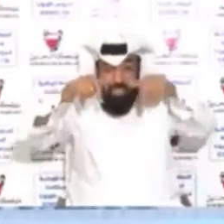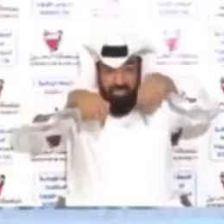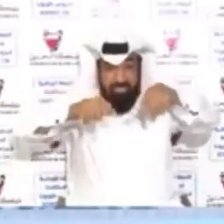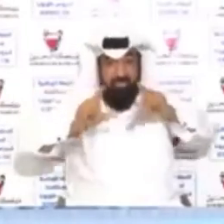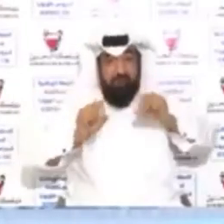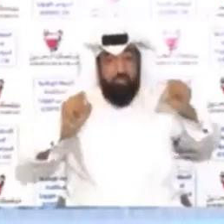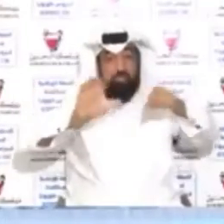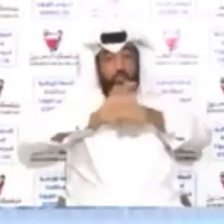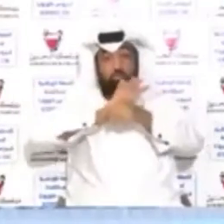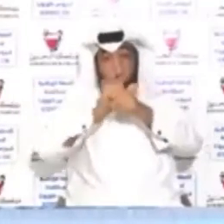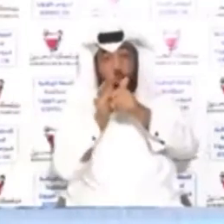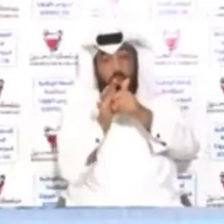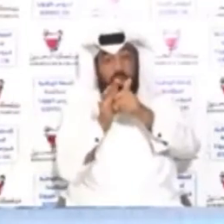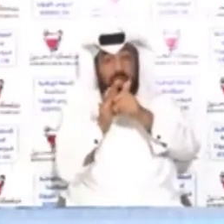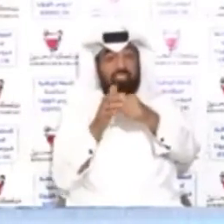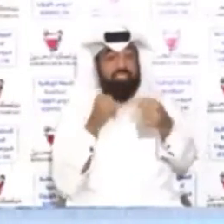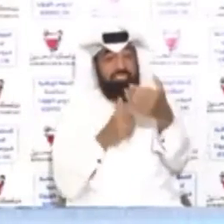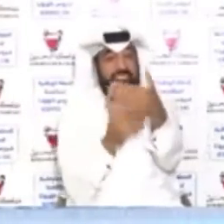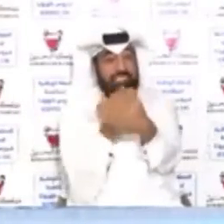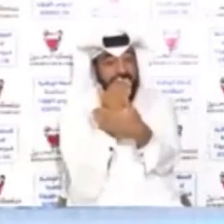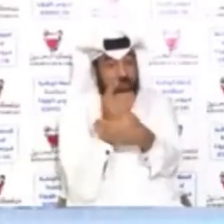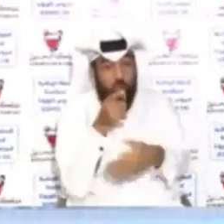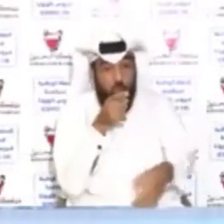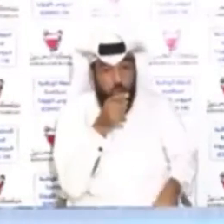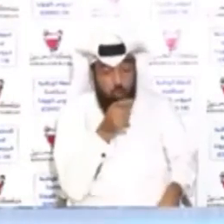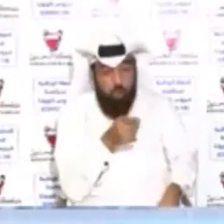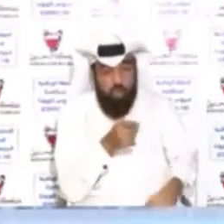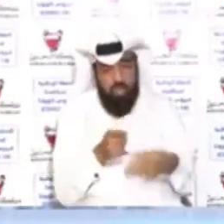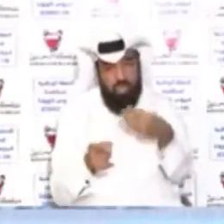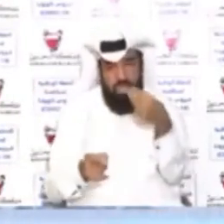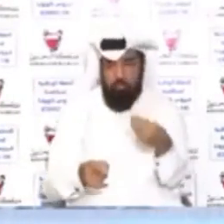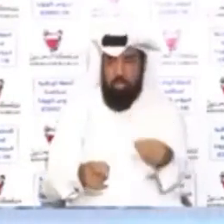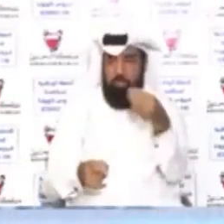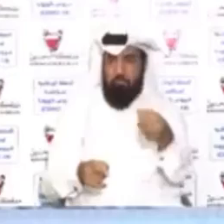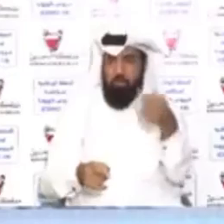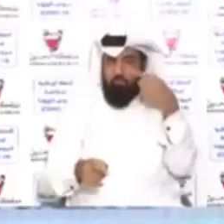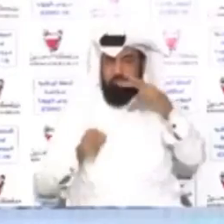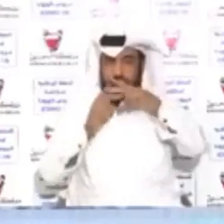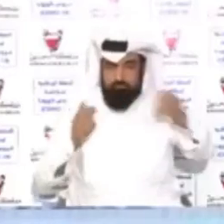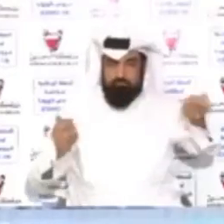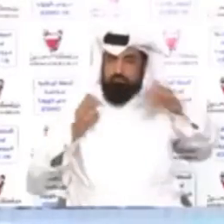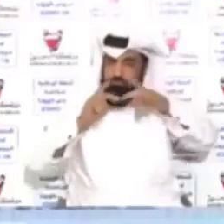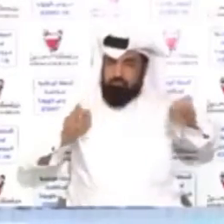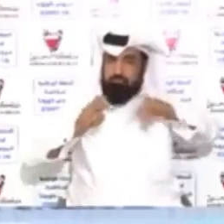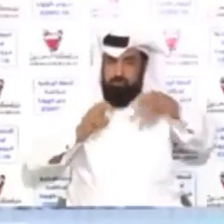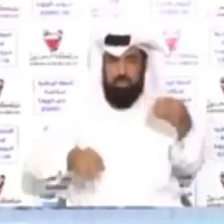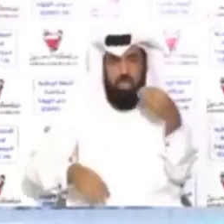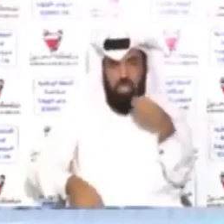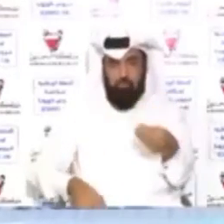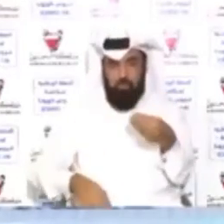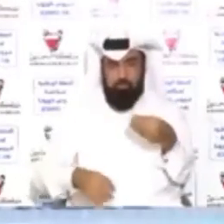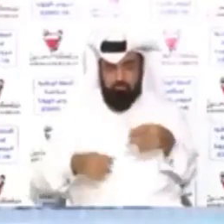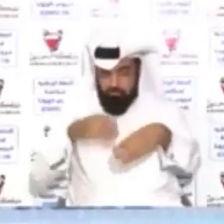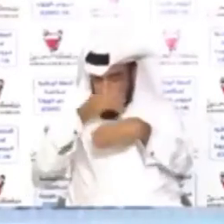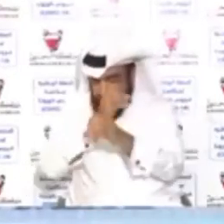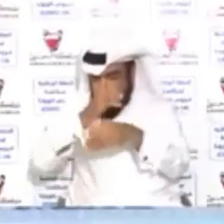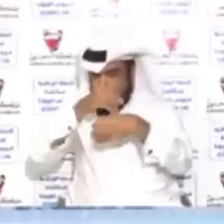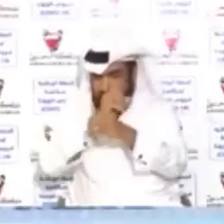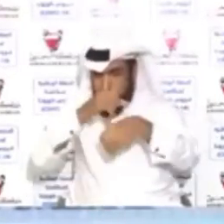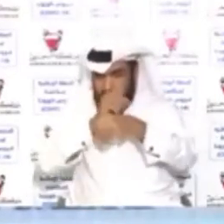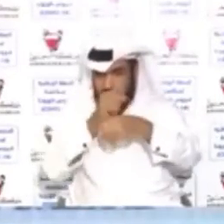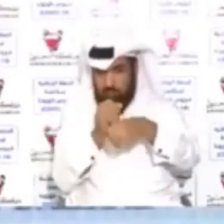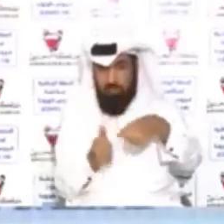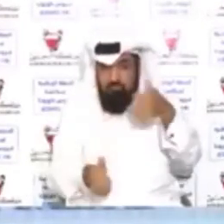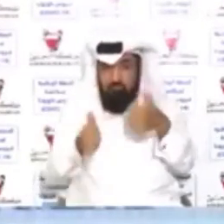كفاءة معينة، يعني ارتأوا الأطباء والعلماء إن تجربته في مرض الكورونا اللي هو الكوفيد